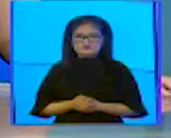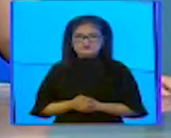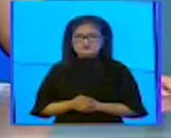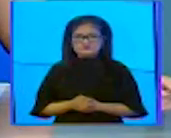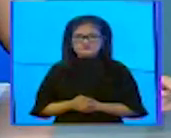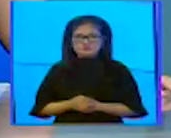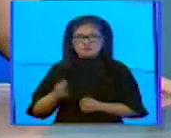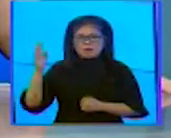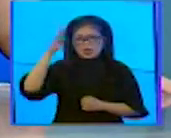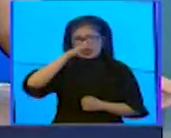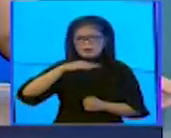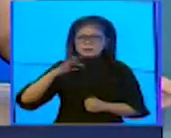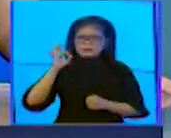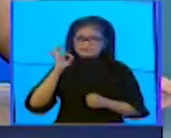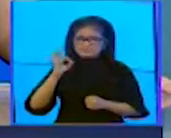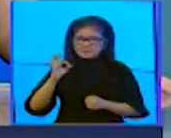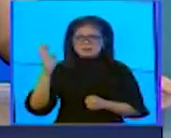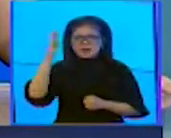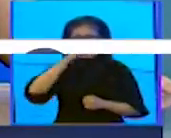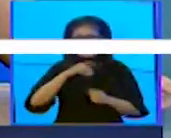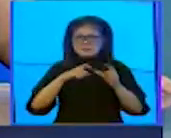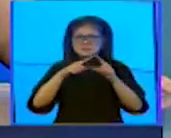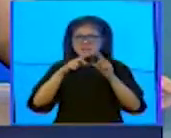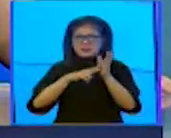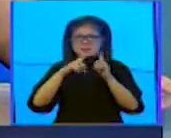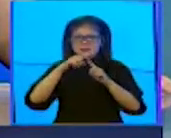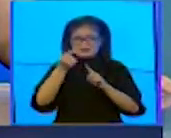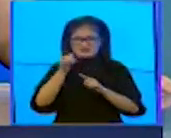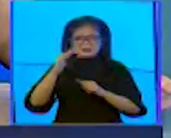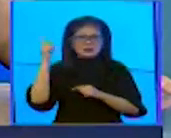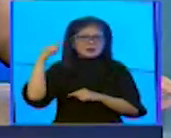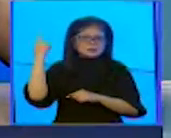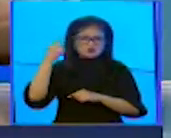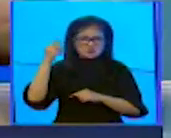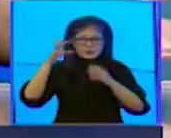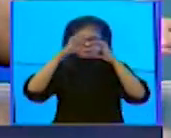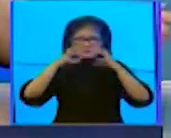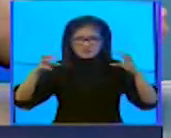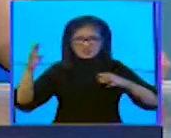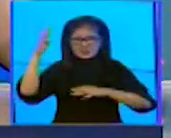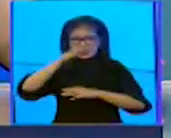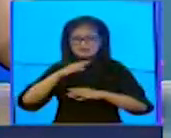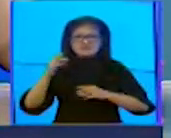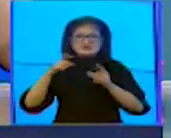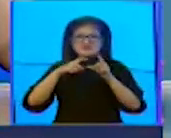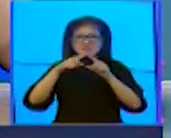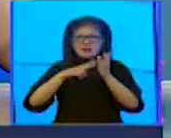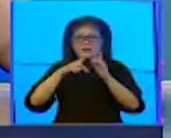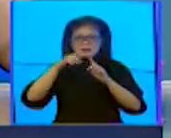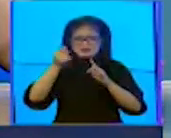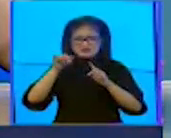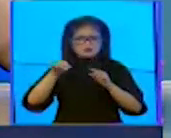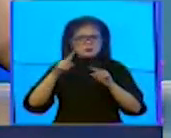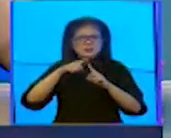Pemirsa, hari ini bertepatan dengan Hari Santri Nasional. Tradisi peringatan Hari Santri pada tahun ini berbeda di tengah pandemi, yakni